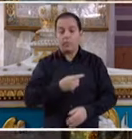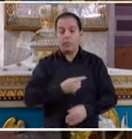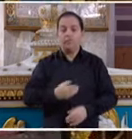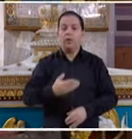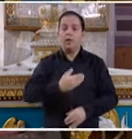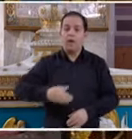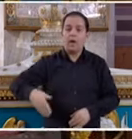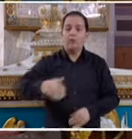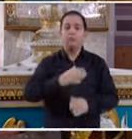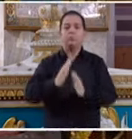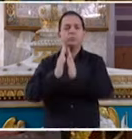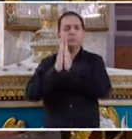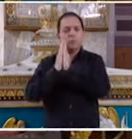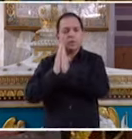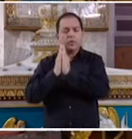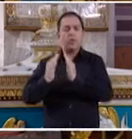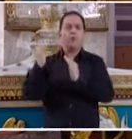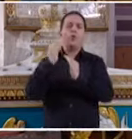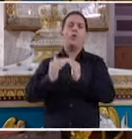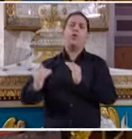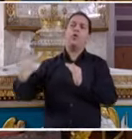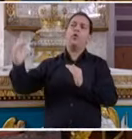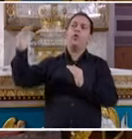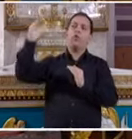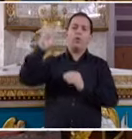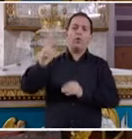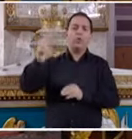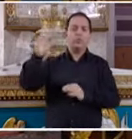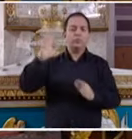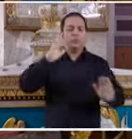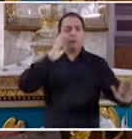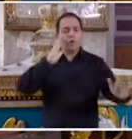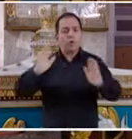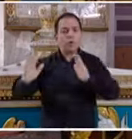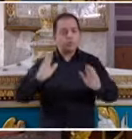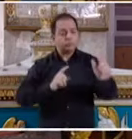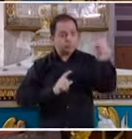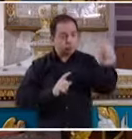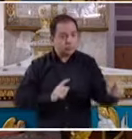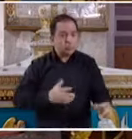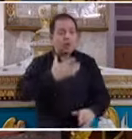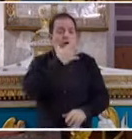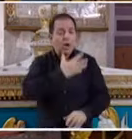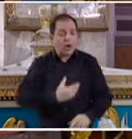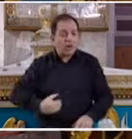ελέησον. Υπέρ του Πατρός και Αρχιεπισκόπου ημών Ιερονύμου,